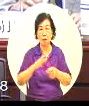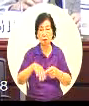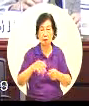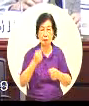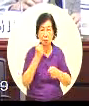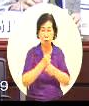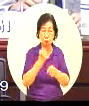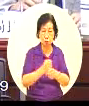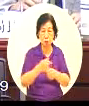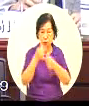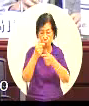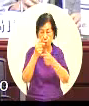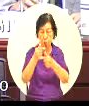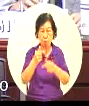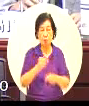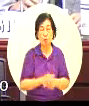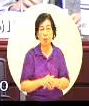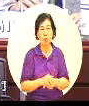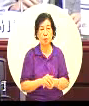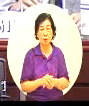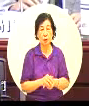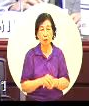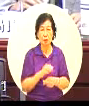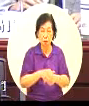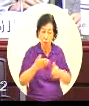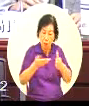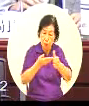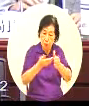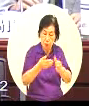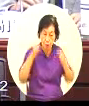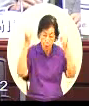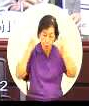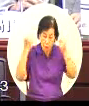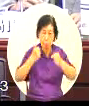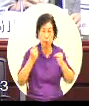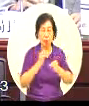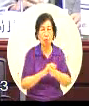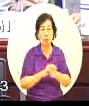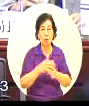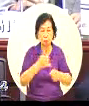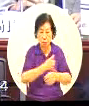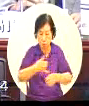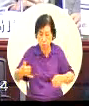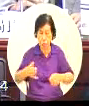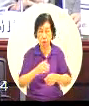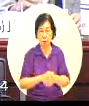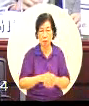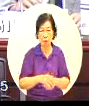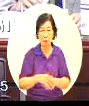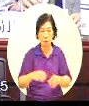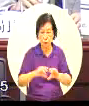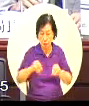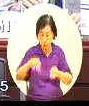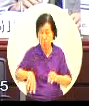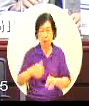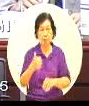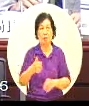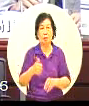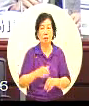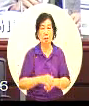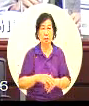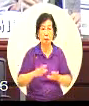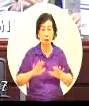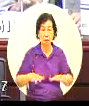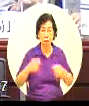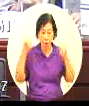常好的一个栽培运动人才好的地方。那我们体育处我们现在的处